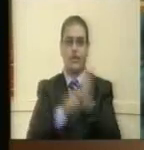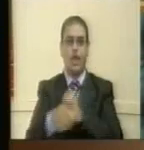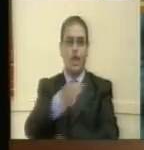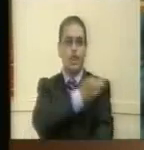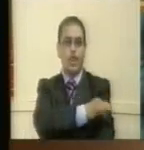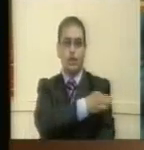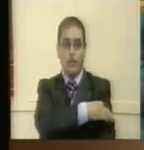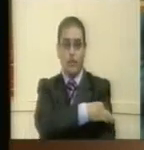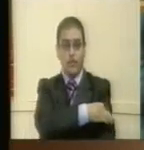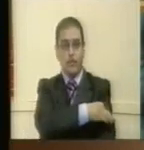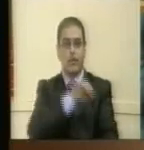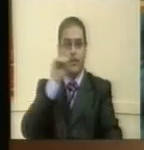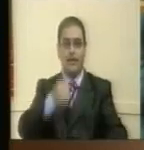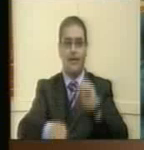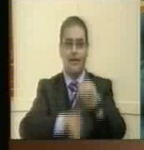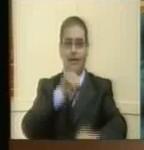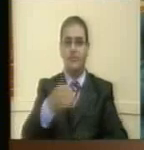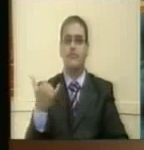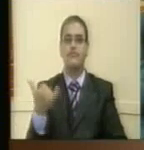تجريبية ودخلوا الطلبة عليها وجربوها.